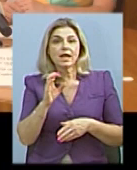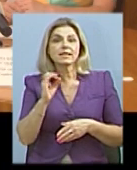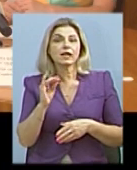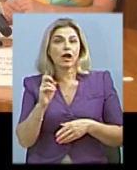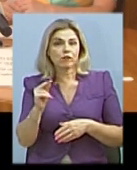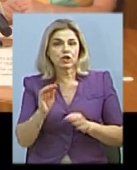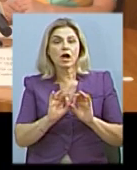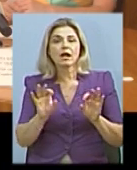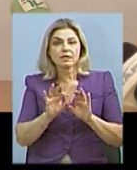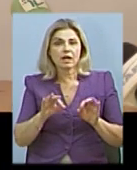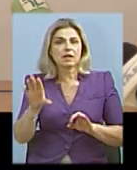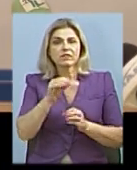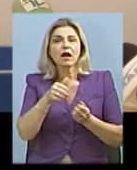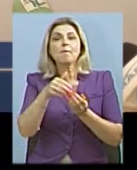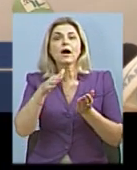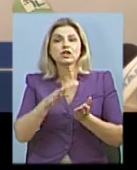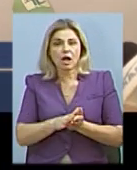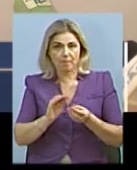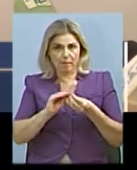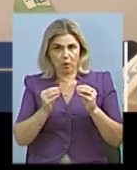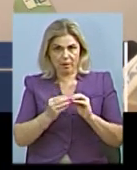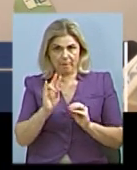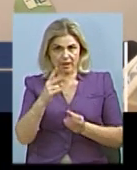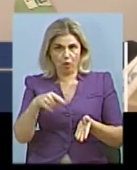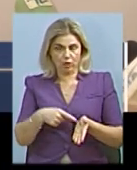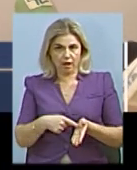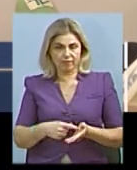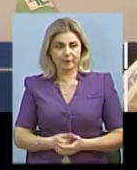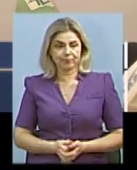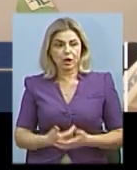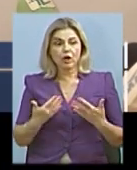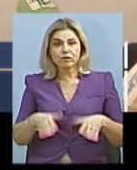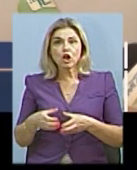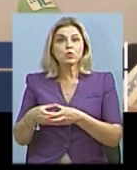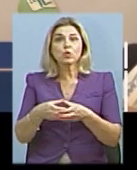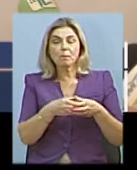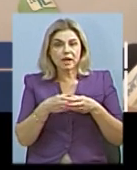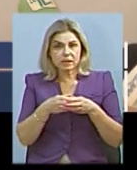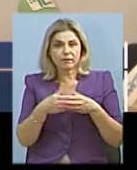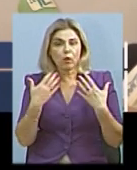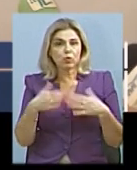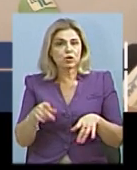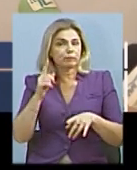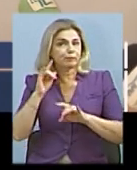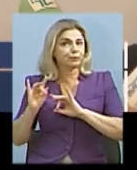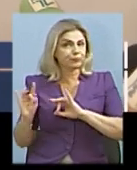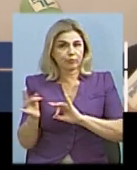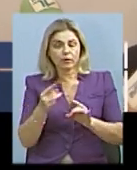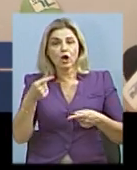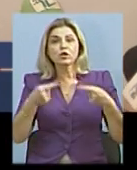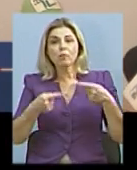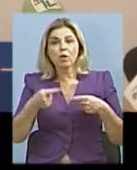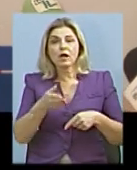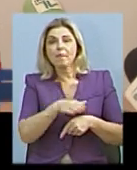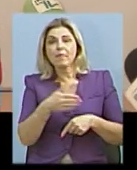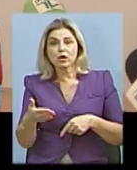проблеми в Миколаєві. Вже просто в суспільстві вже точаться, як то кажуть, суперечки не між